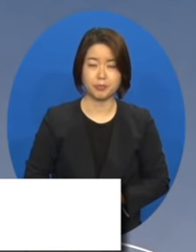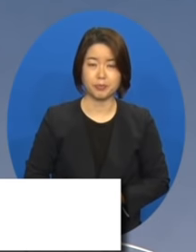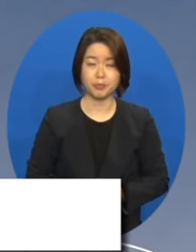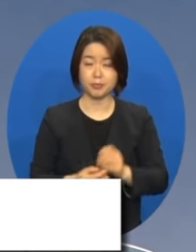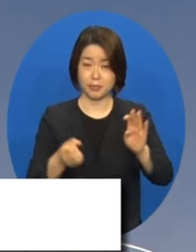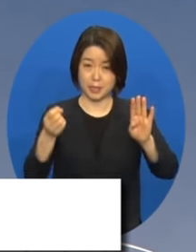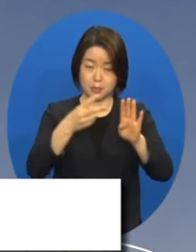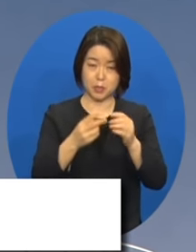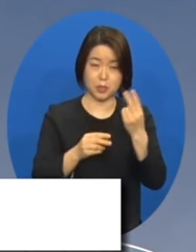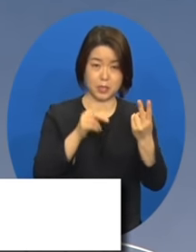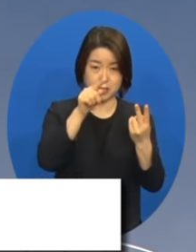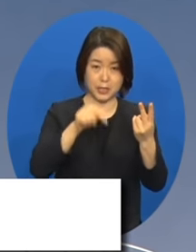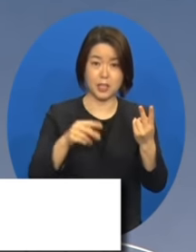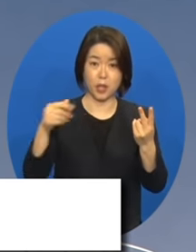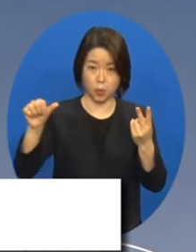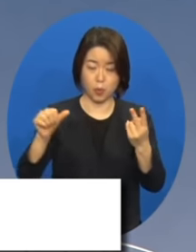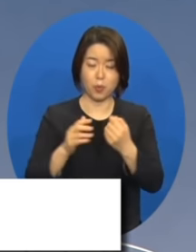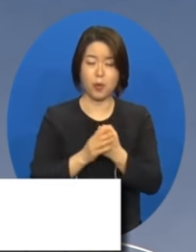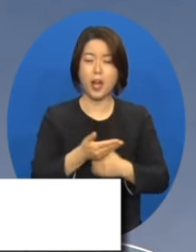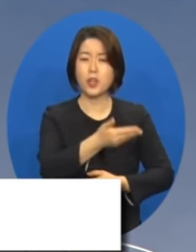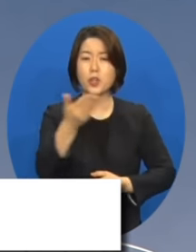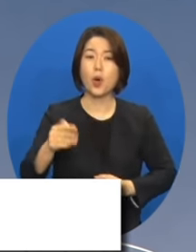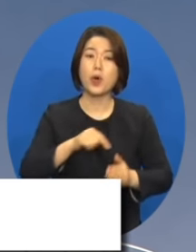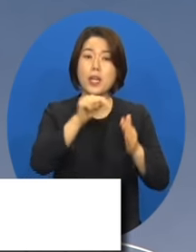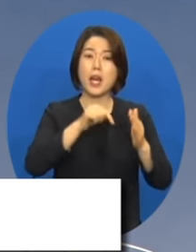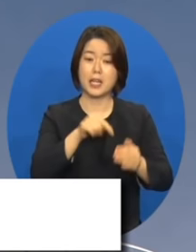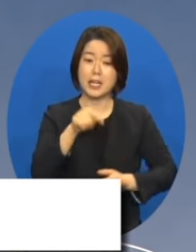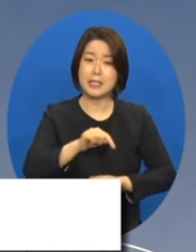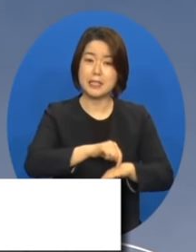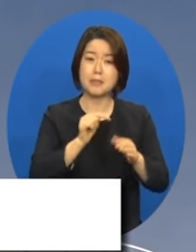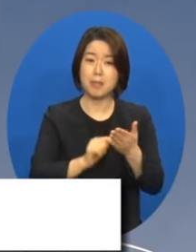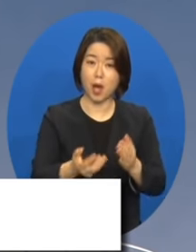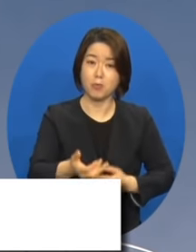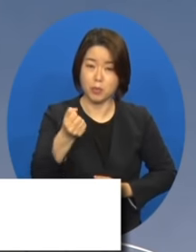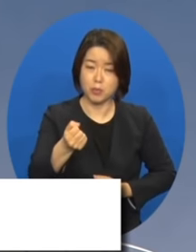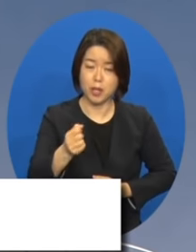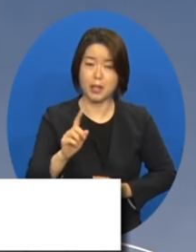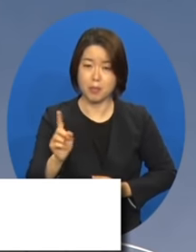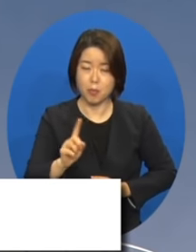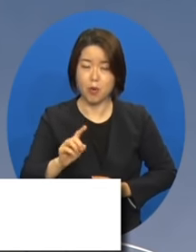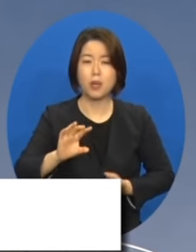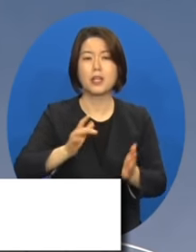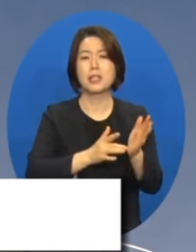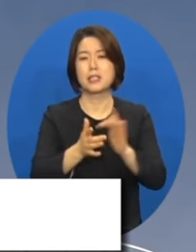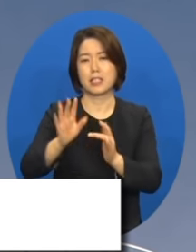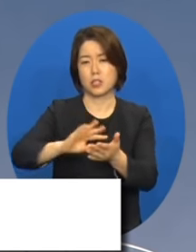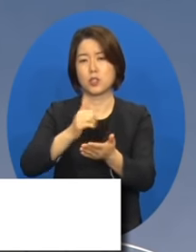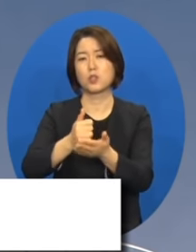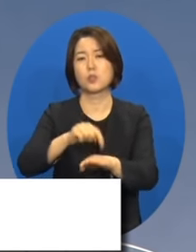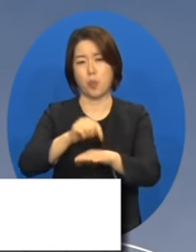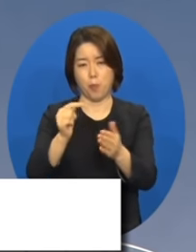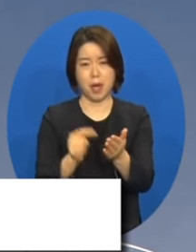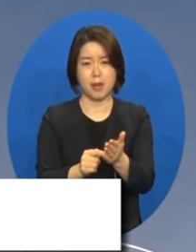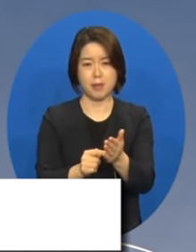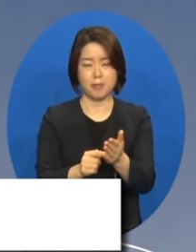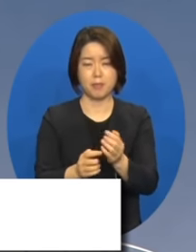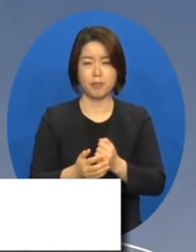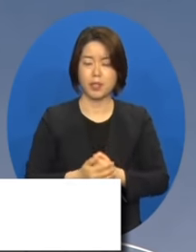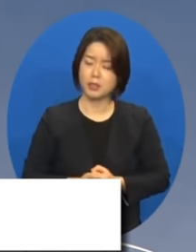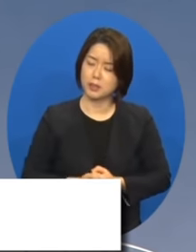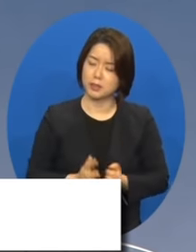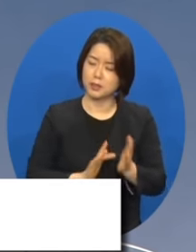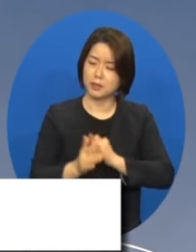빌립보서 2장 5절에 너희 안에 이 마음을 품으라 곧 그리스도 예수의 마음 입니다 2g